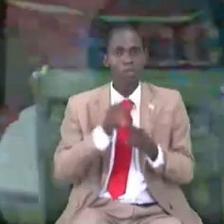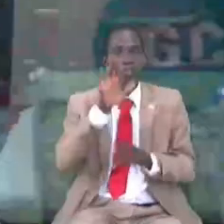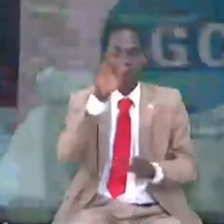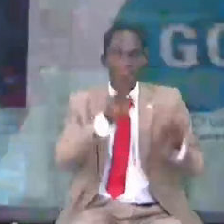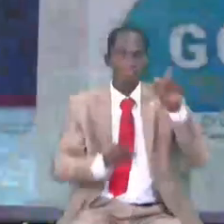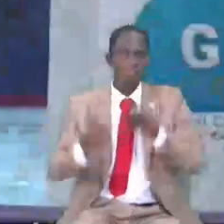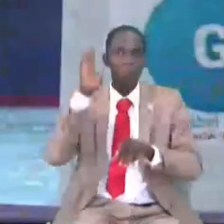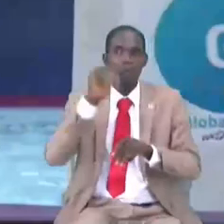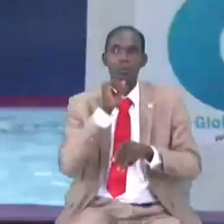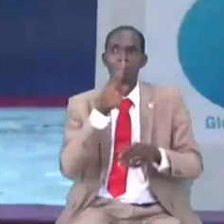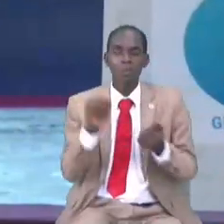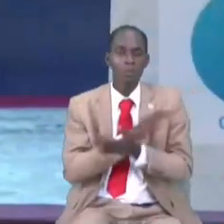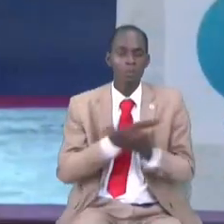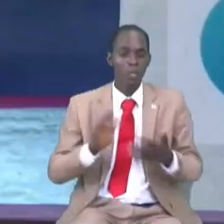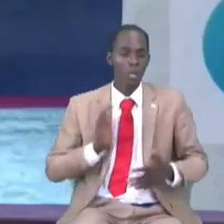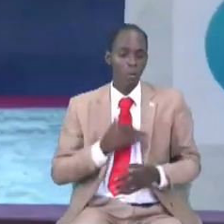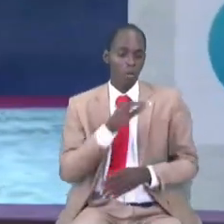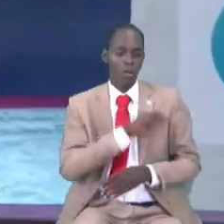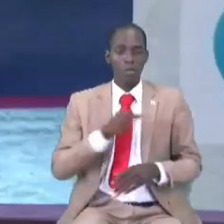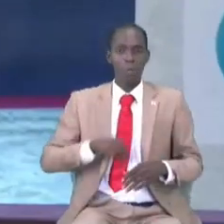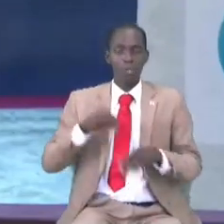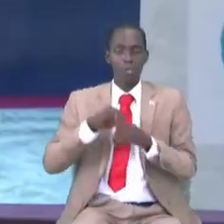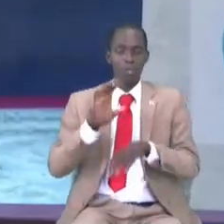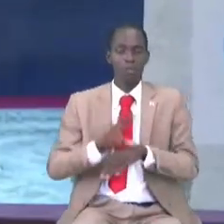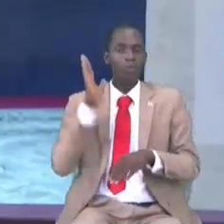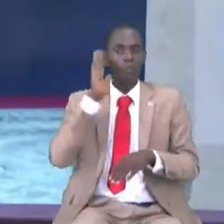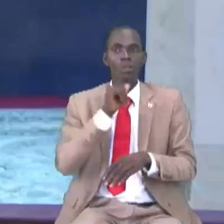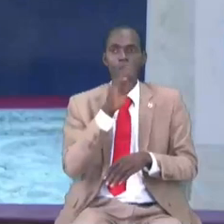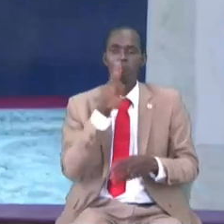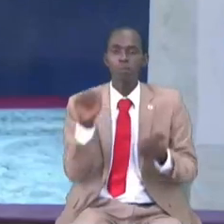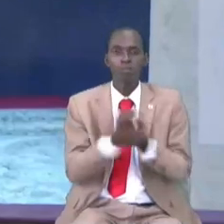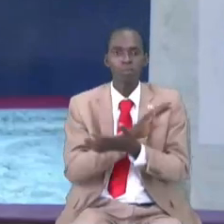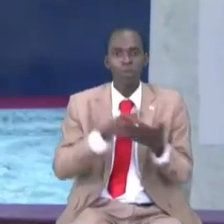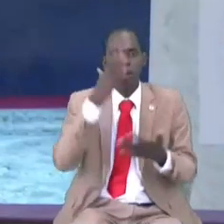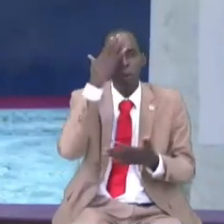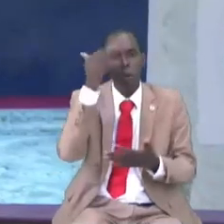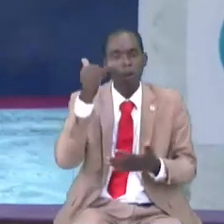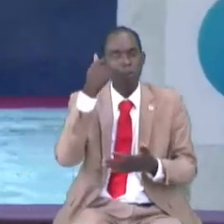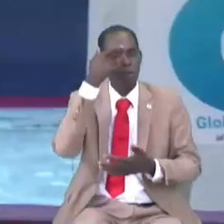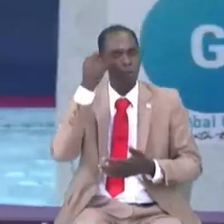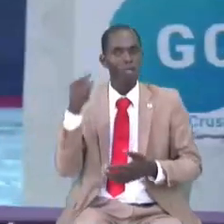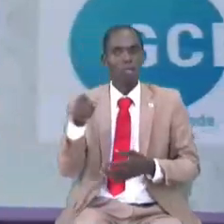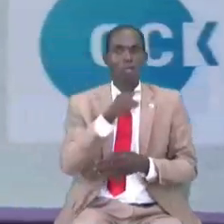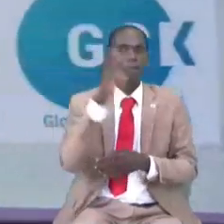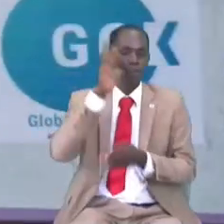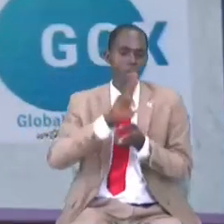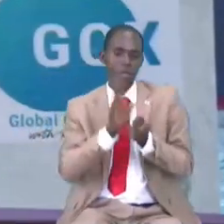pas périr parce qu'ils se repentiront comme nous